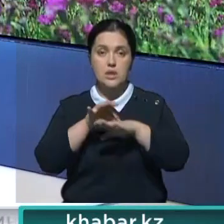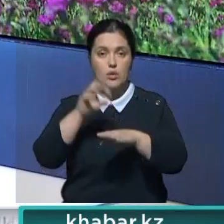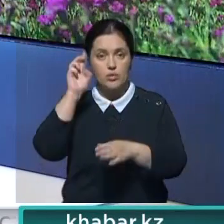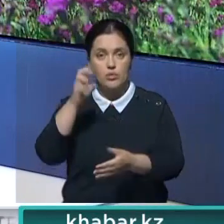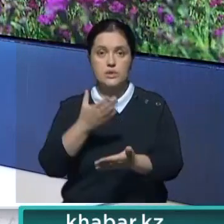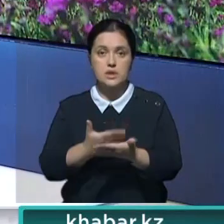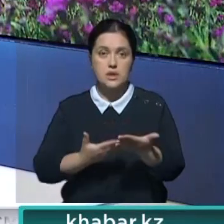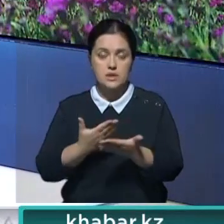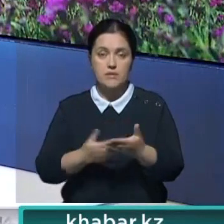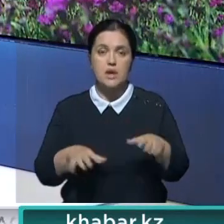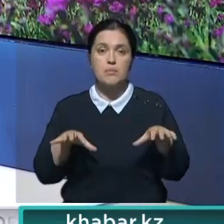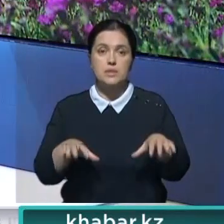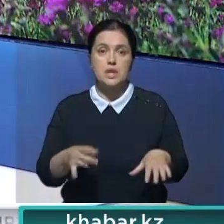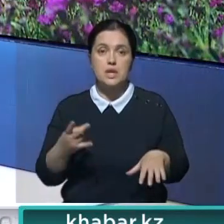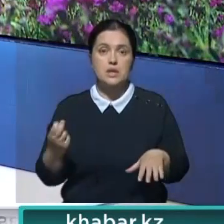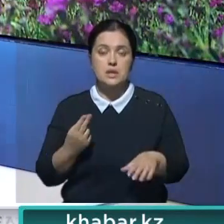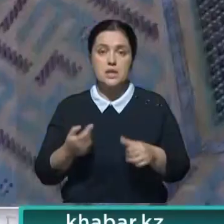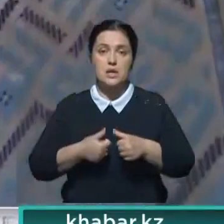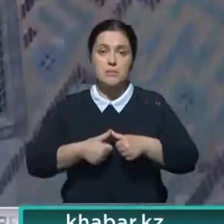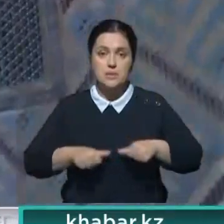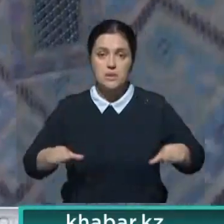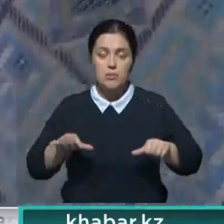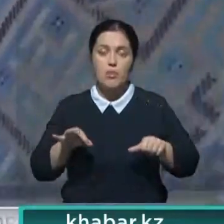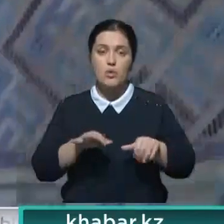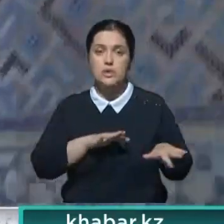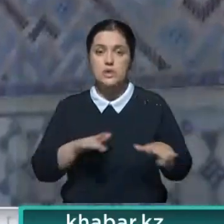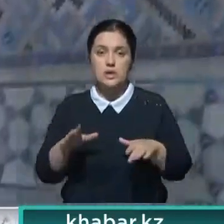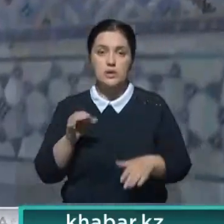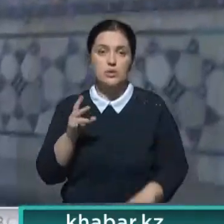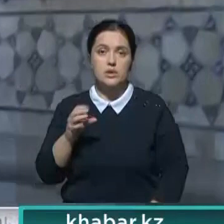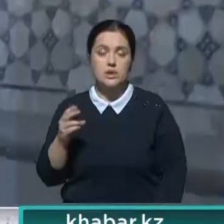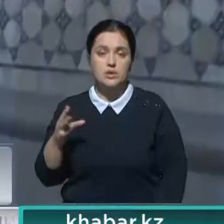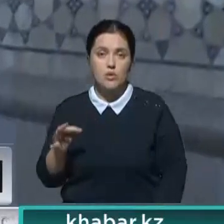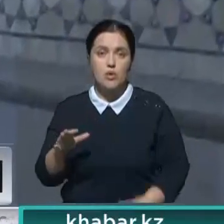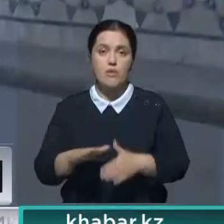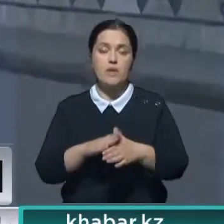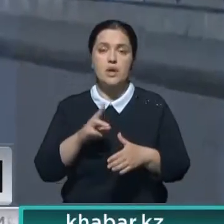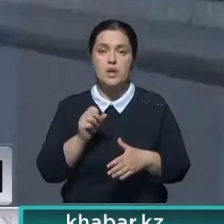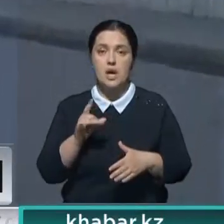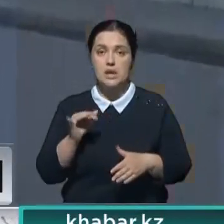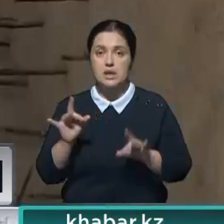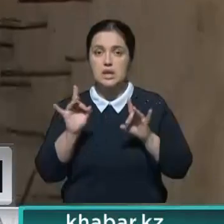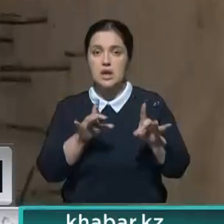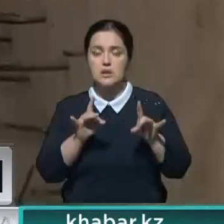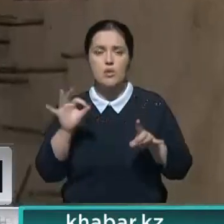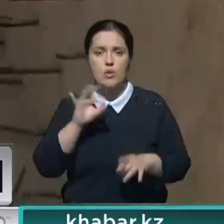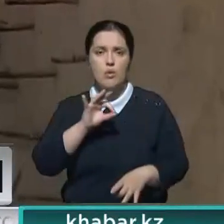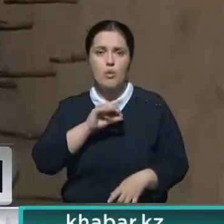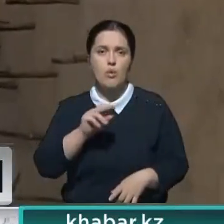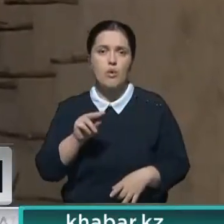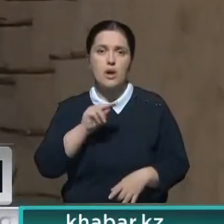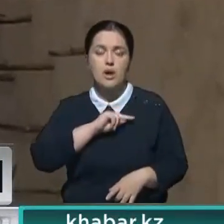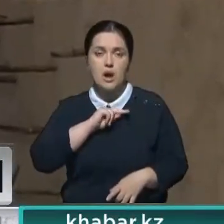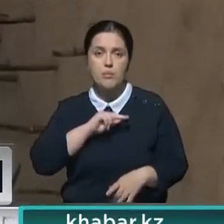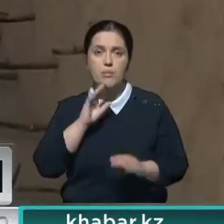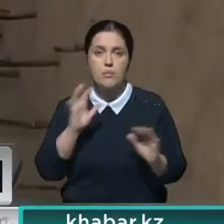сопровождал государственный советник, председатель Национальной комиссии по делам ЮНЕСКО Ерлан Карин. Он рассказал о проводимой работе по